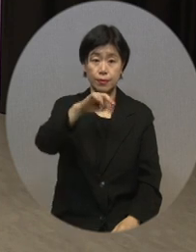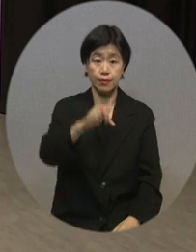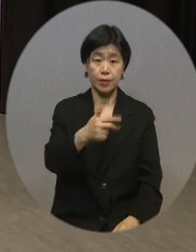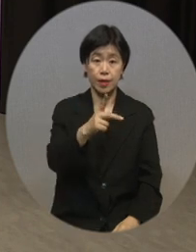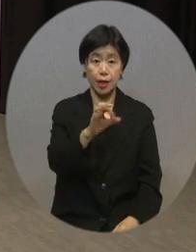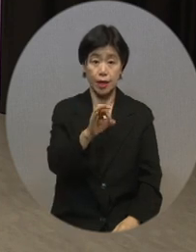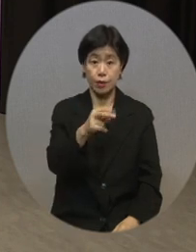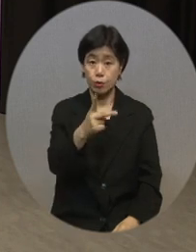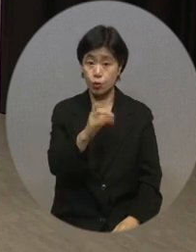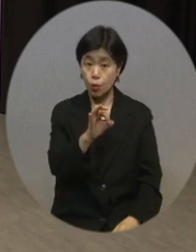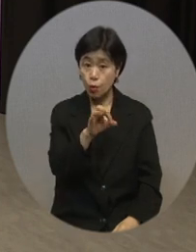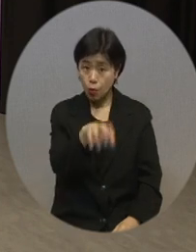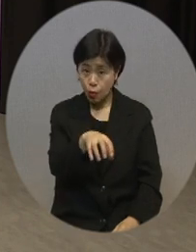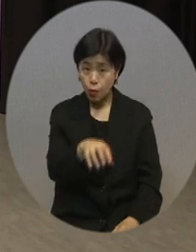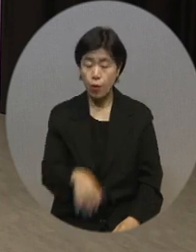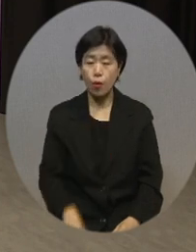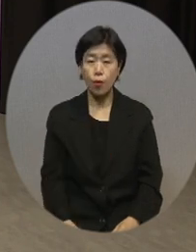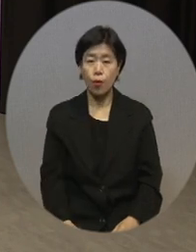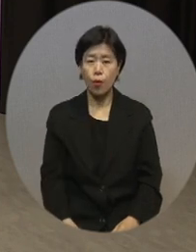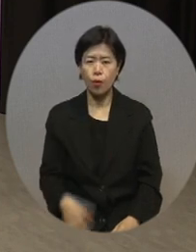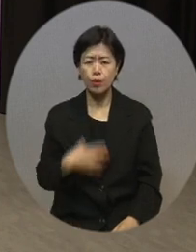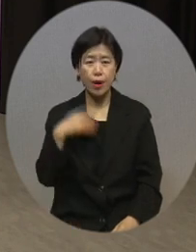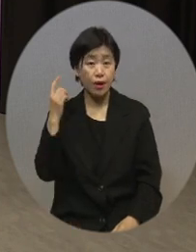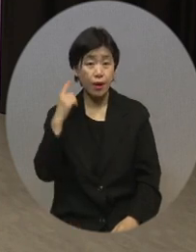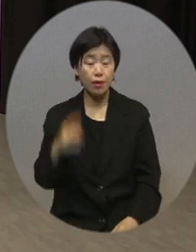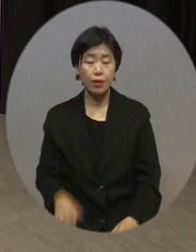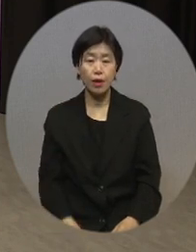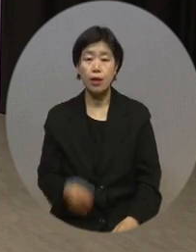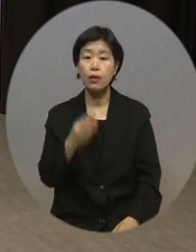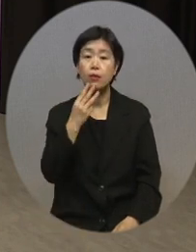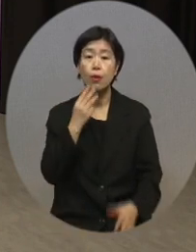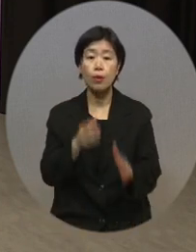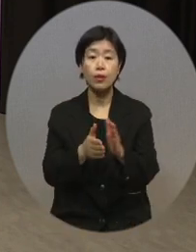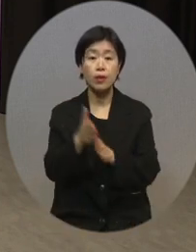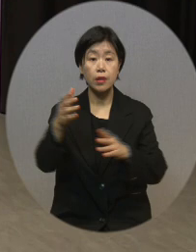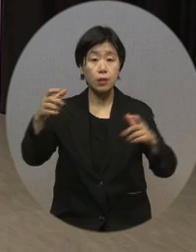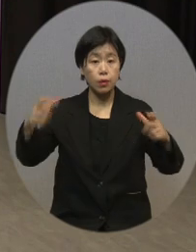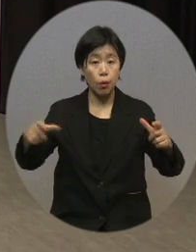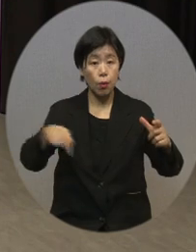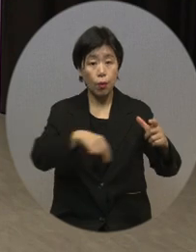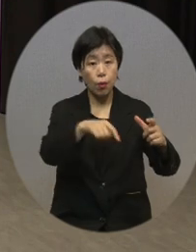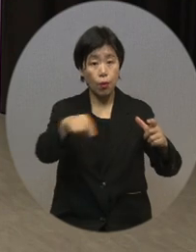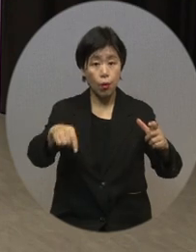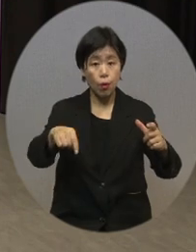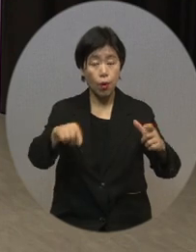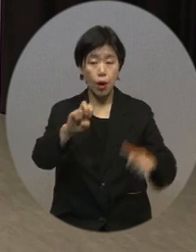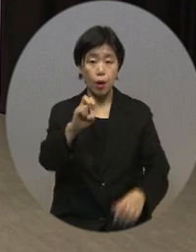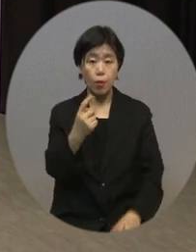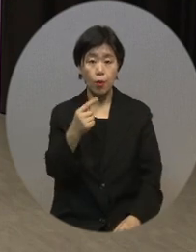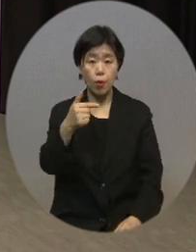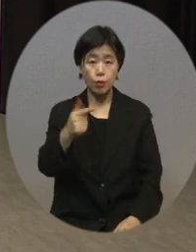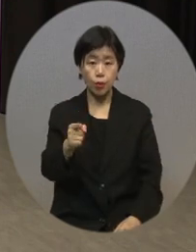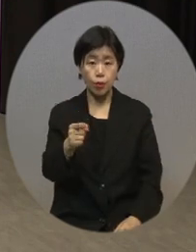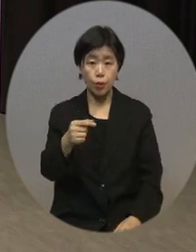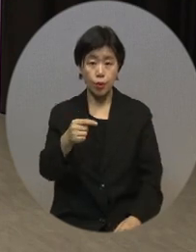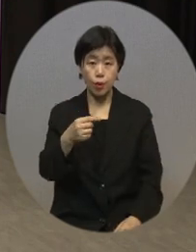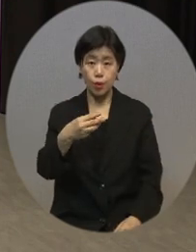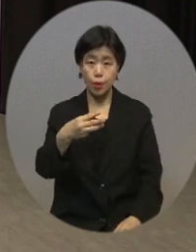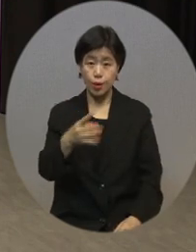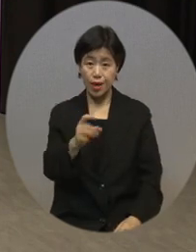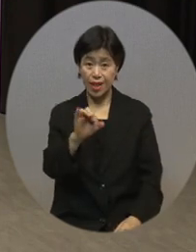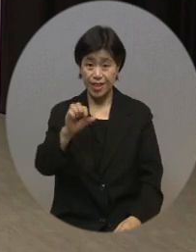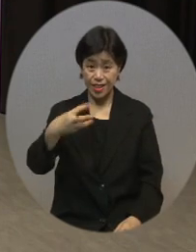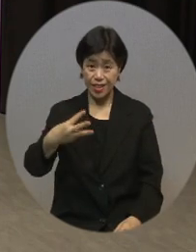신당동이라고 제가 얘긴 들었는데 네. 서울 시내에서 모노레일을 설치한 건 처음인 것 같아요.